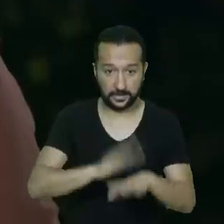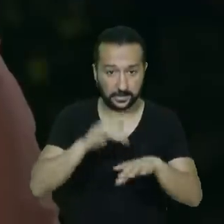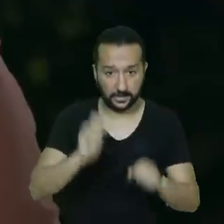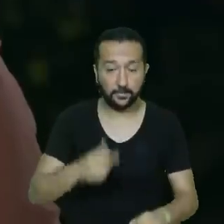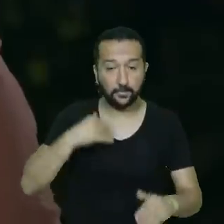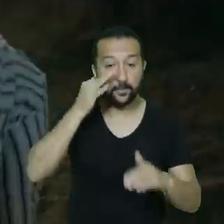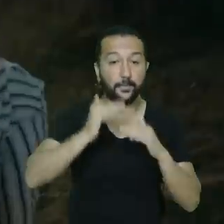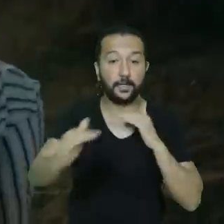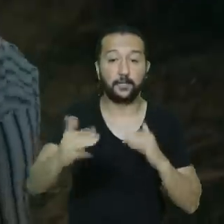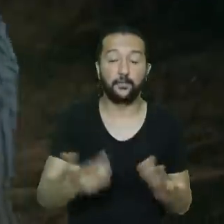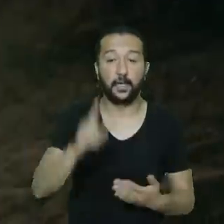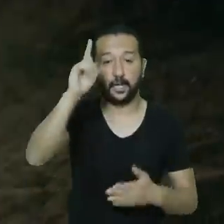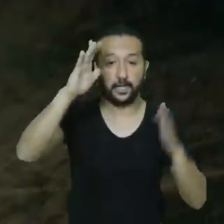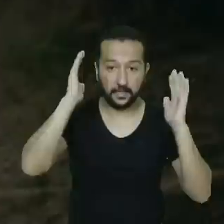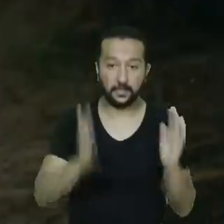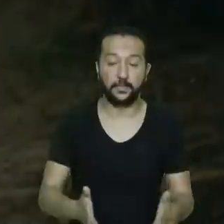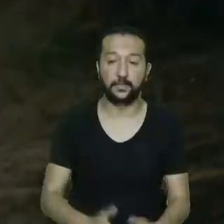ben milletimi? Allah